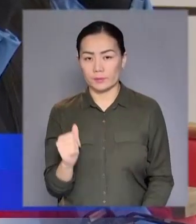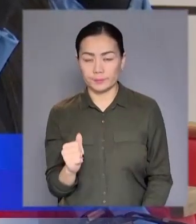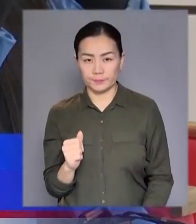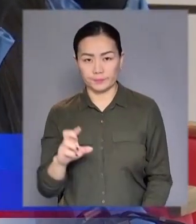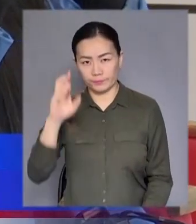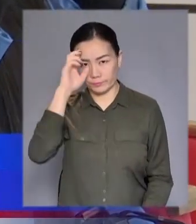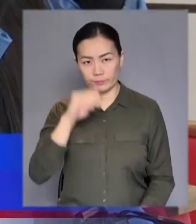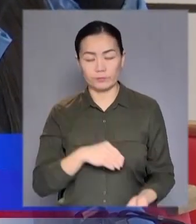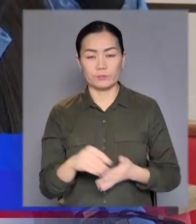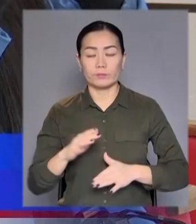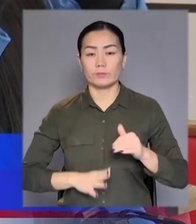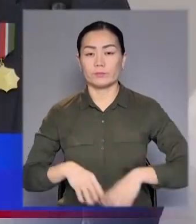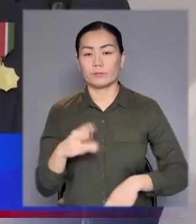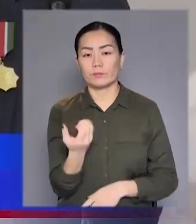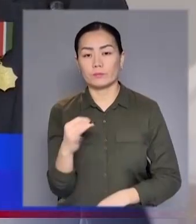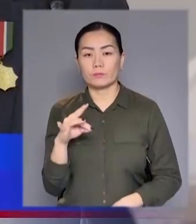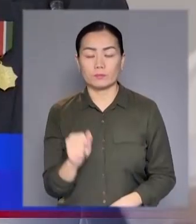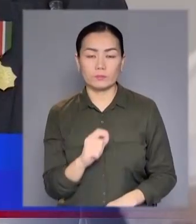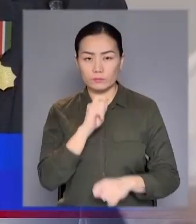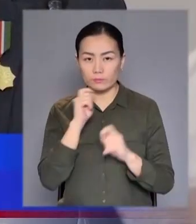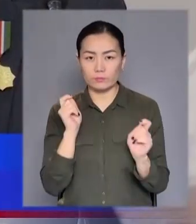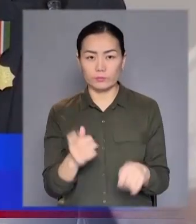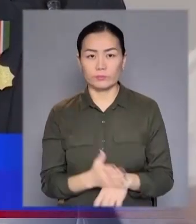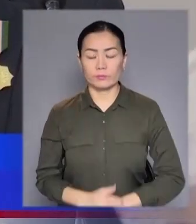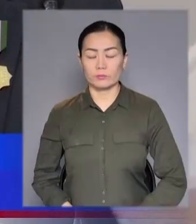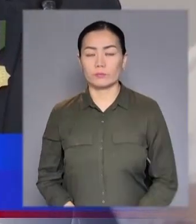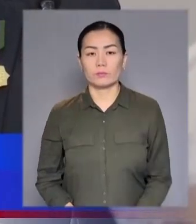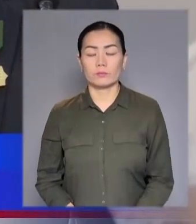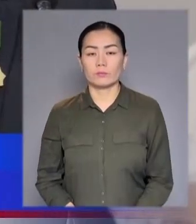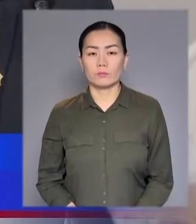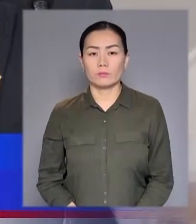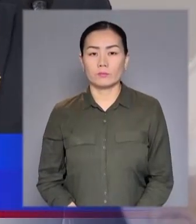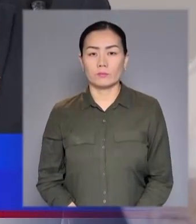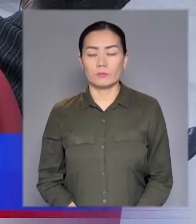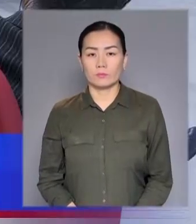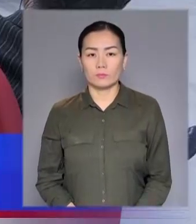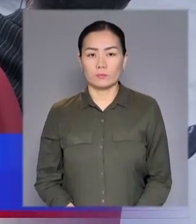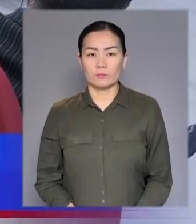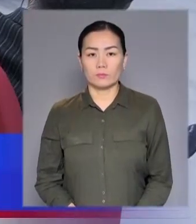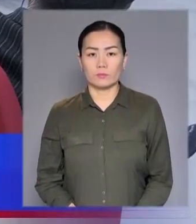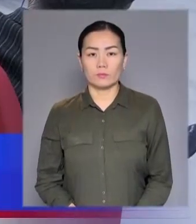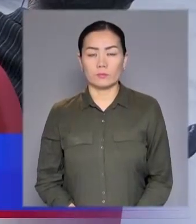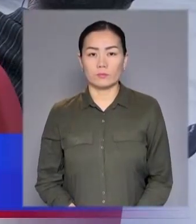мен мемлекеттік сатып алу маманы Майра Лекерова марапатталды. Нұрсұлтан Нұрсейіт, Нұржол Жақсылық, Артур Ботпан, жаңалық қызметі.